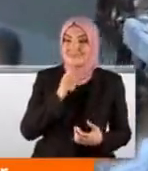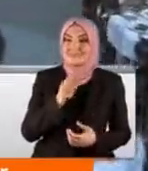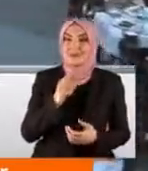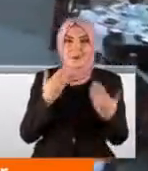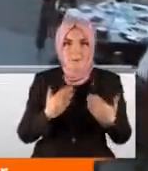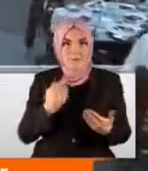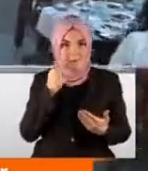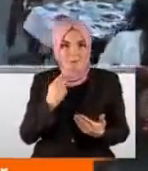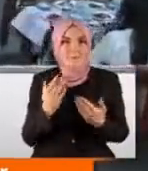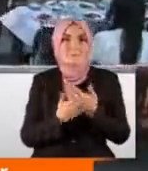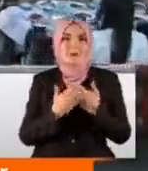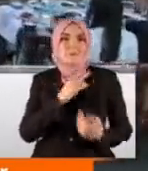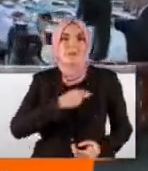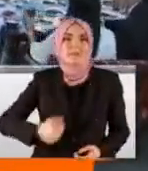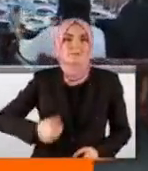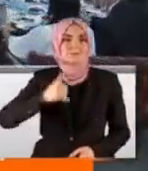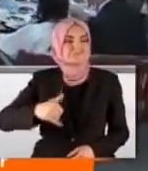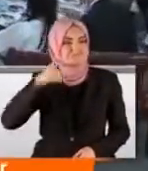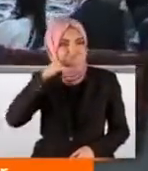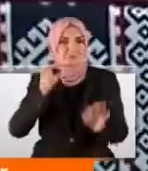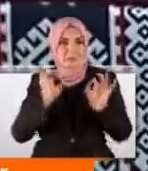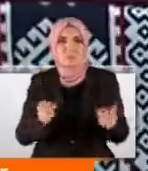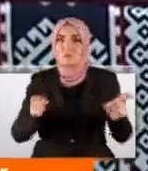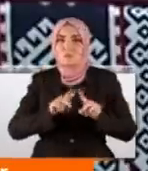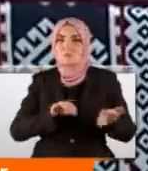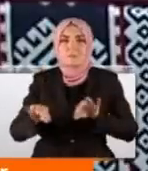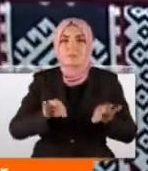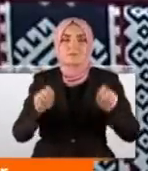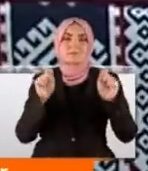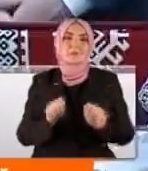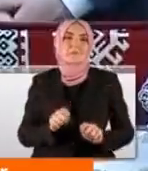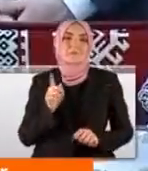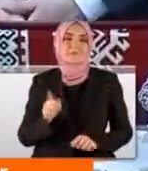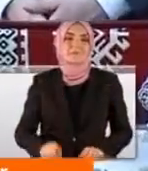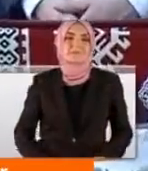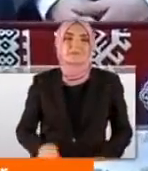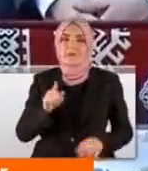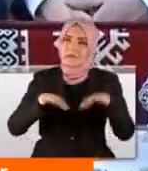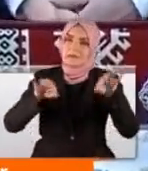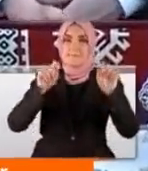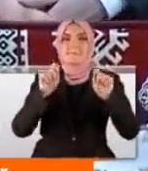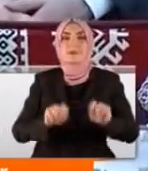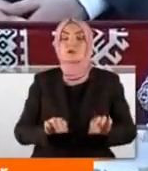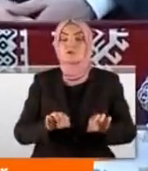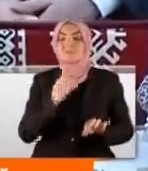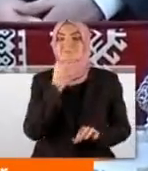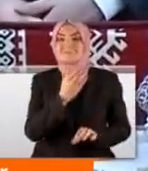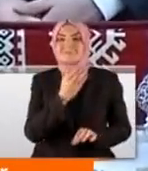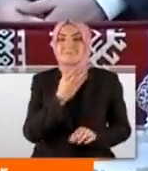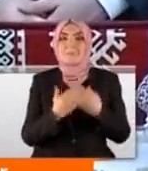Belediye Başkanı'nı aradı. Buluşma planı hemen oracıkta yapıldı. Sen hazırlıklarını başla. Kahramanmaraş'ın bütün